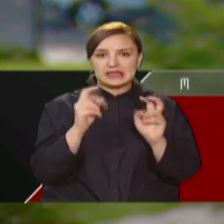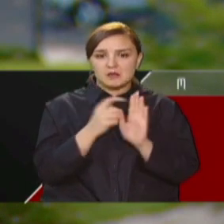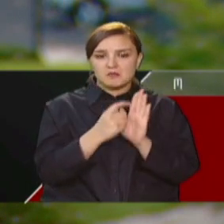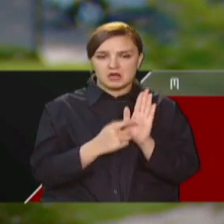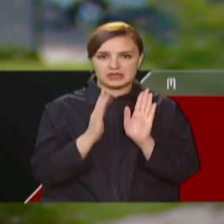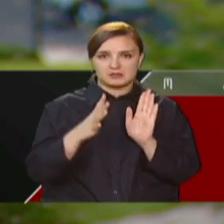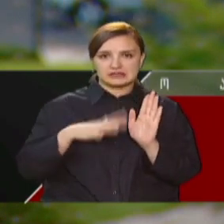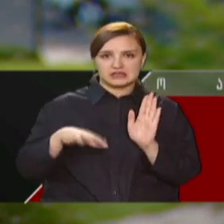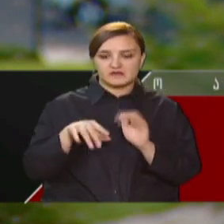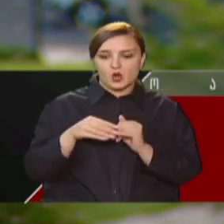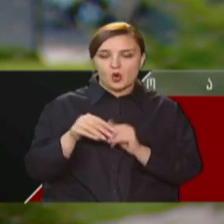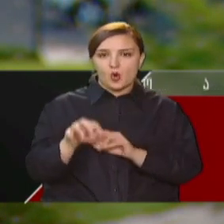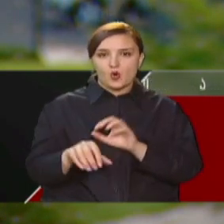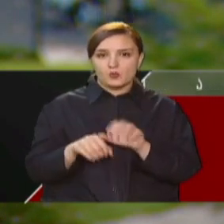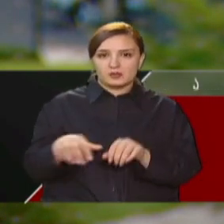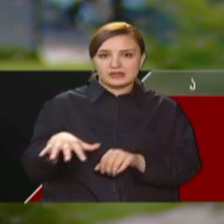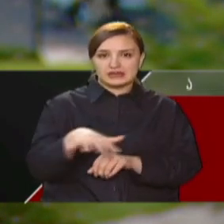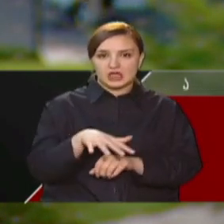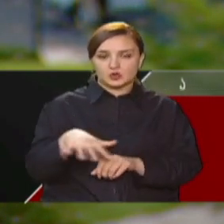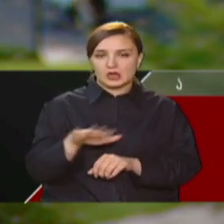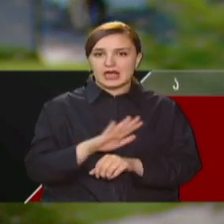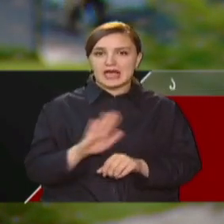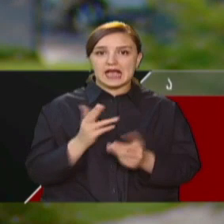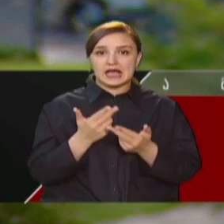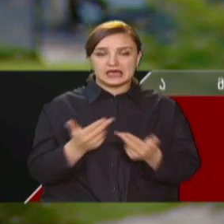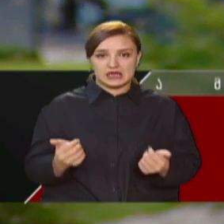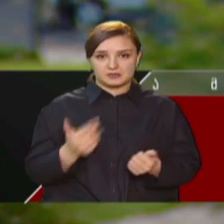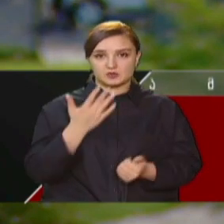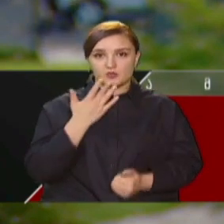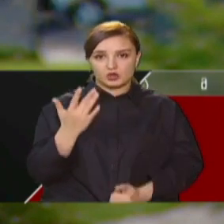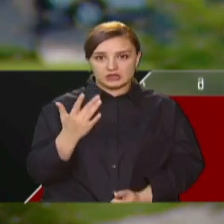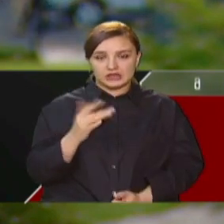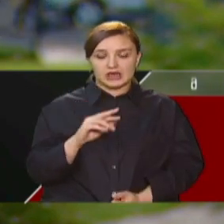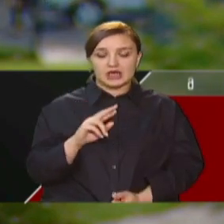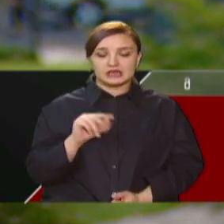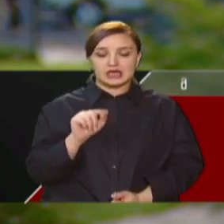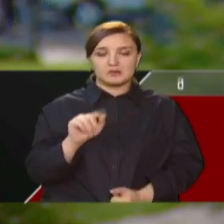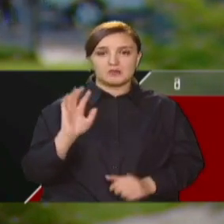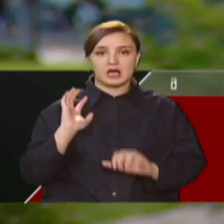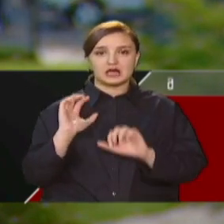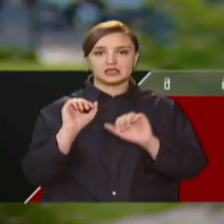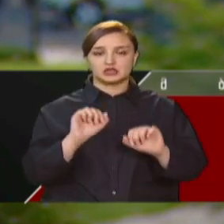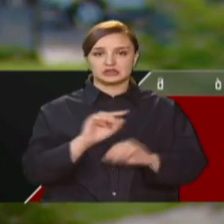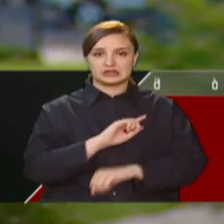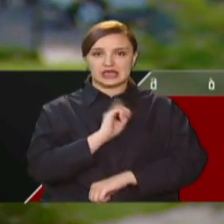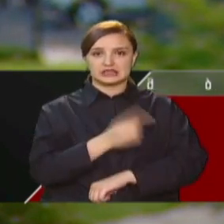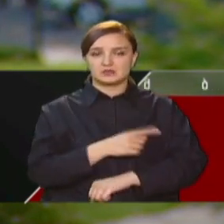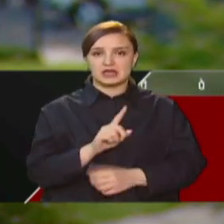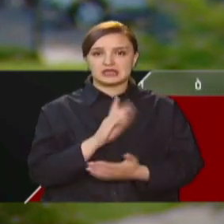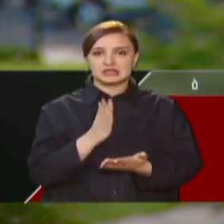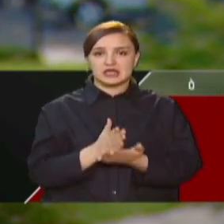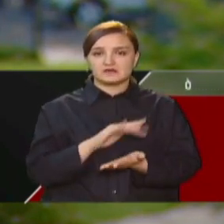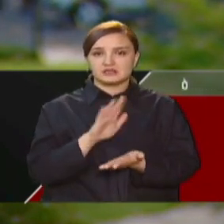ისევ საქართველოს ოკუპირებული ტერიტორიები, არაღიარების პოლიტიკა და ამ თვალსაზრისით იმ მხარდაჭერის გაძლიერება, რაც აქვს